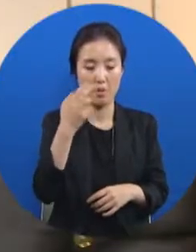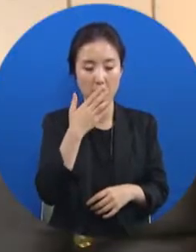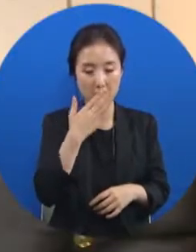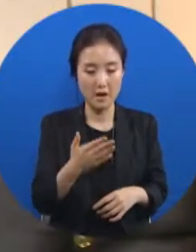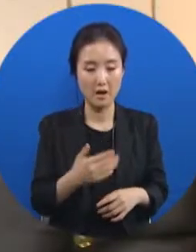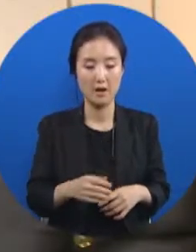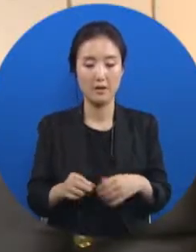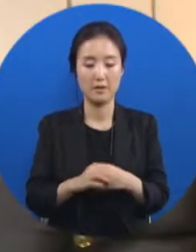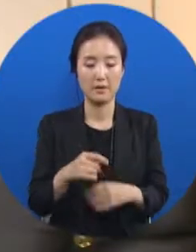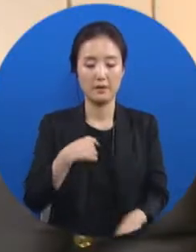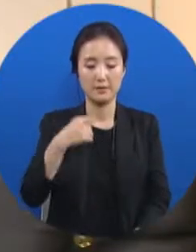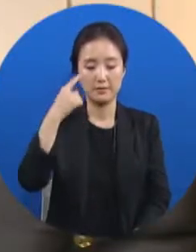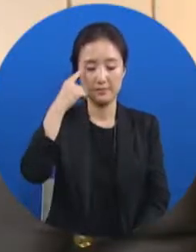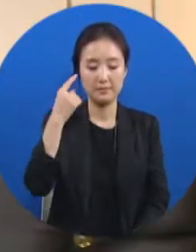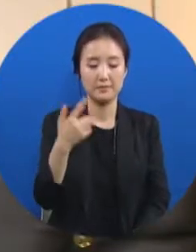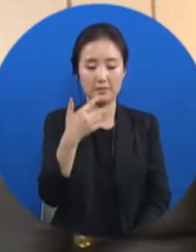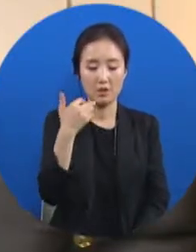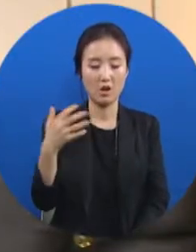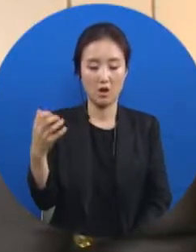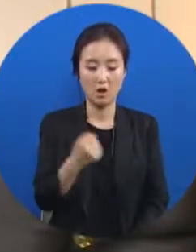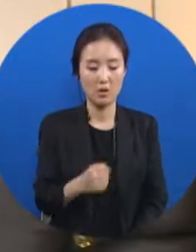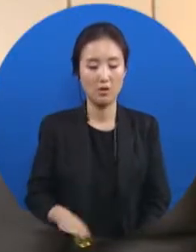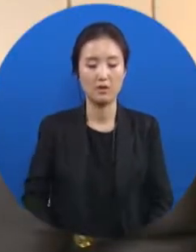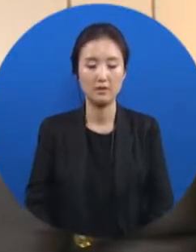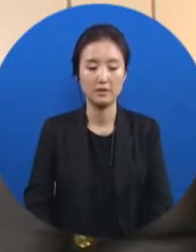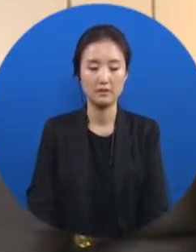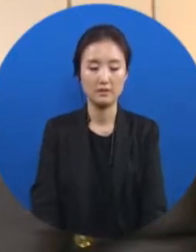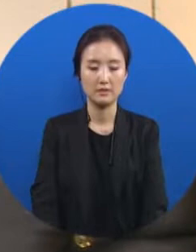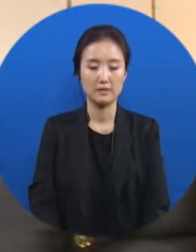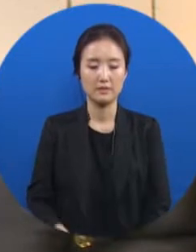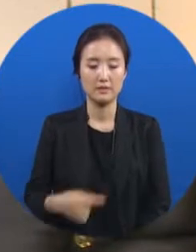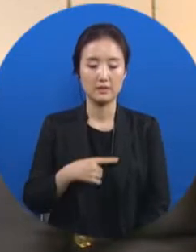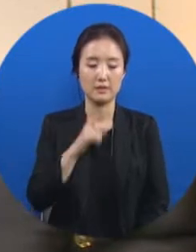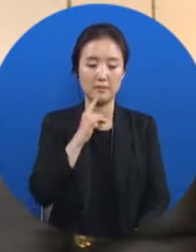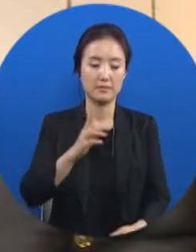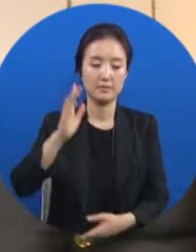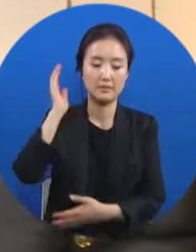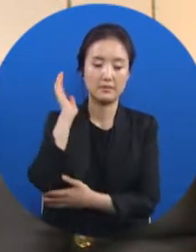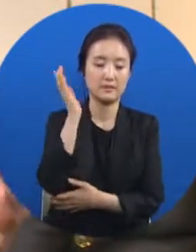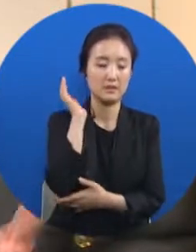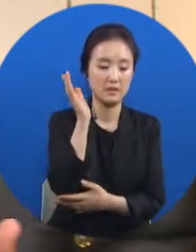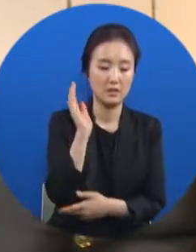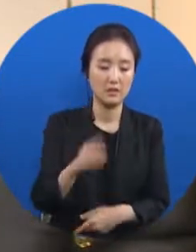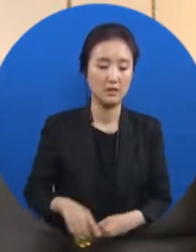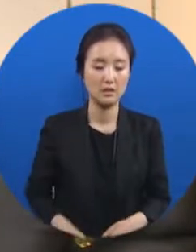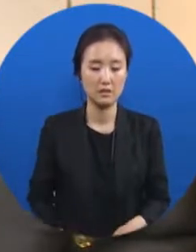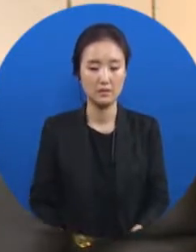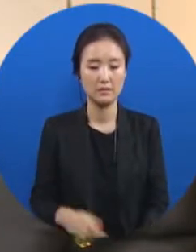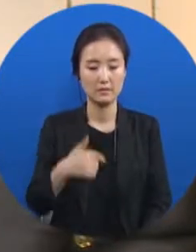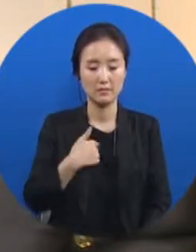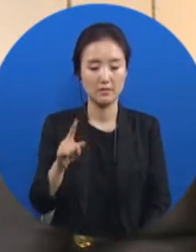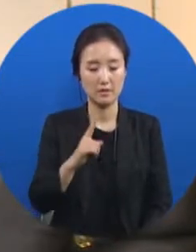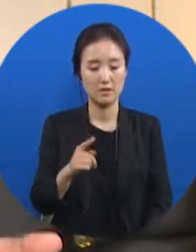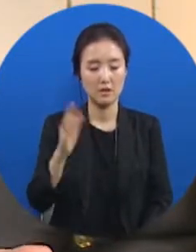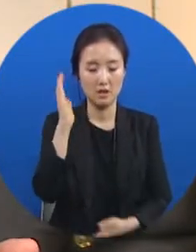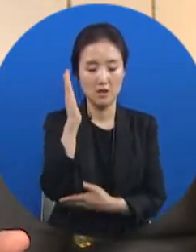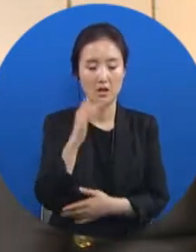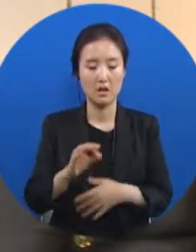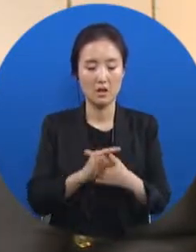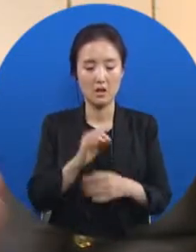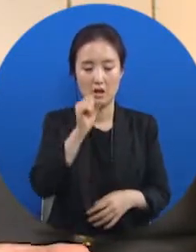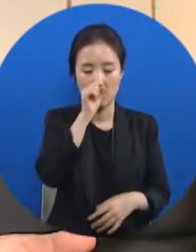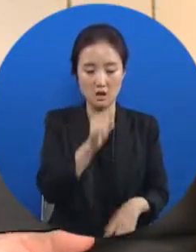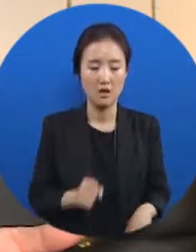아, 나 영어로 그냥 막 이렇게 스피치 같은 거 하고 막 모티베이션 강의했으면 좋겠어. 영어로 강의했으면